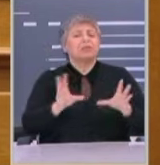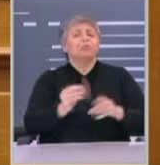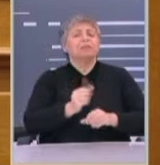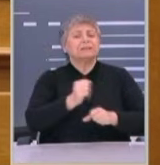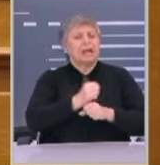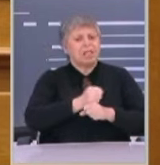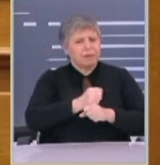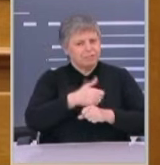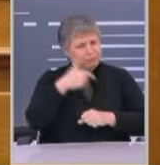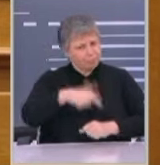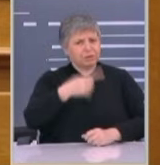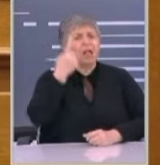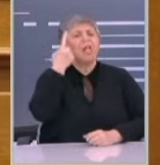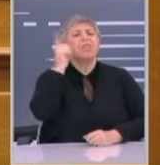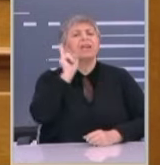γνωρίζουν.